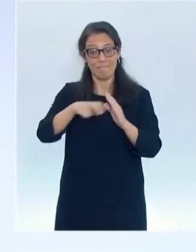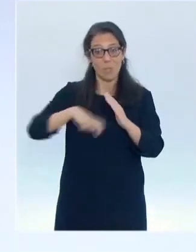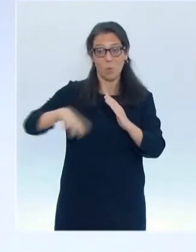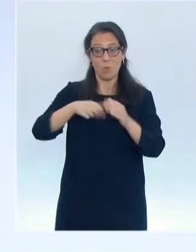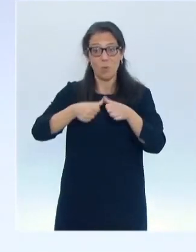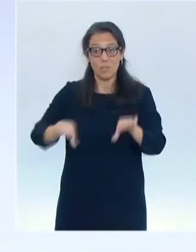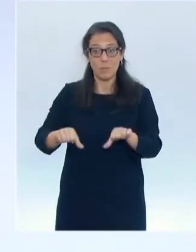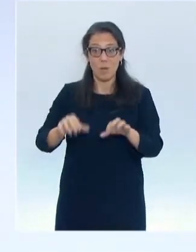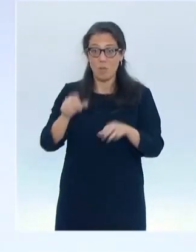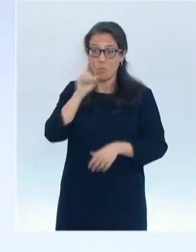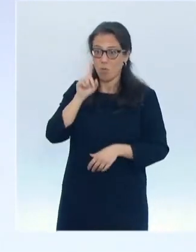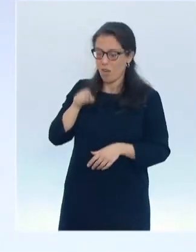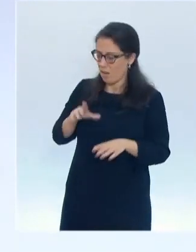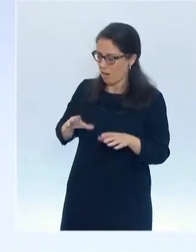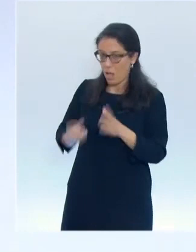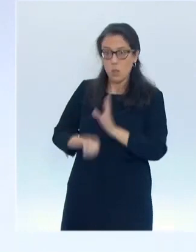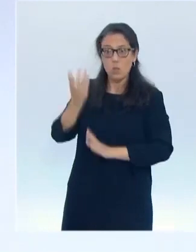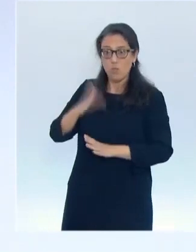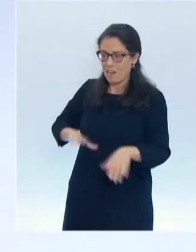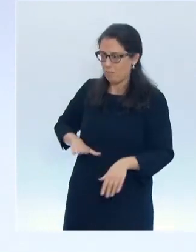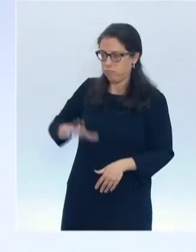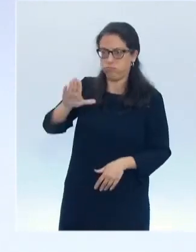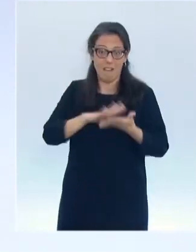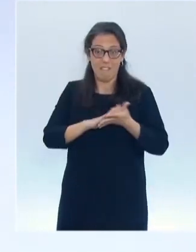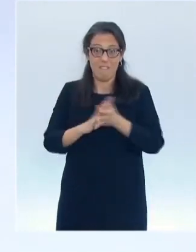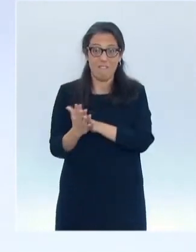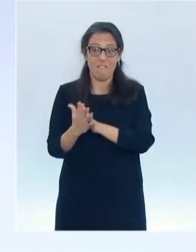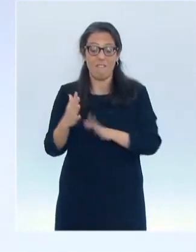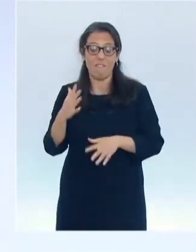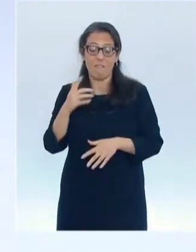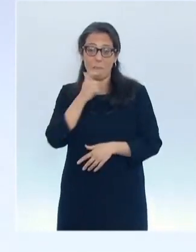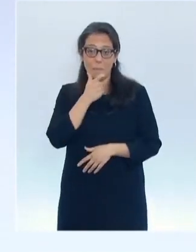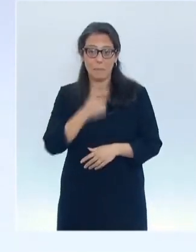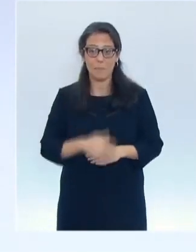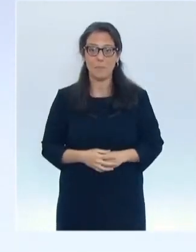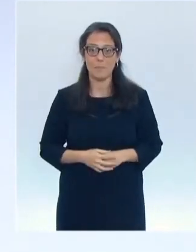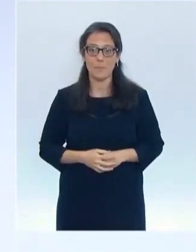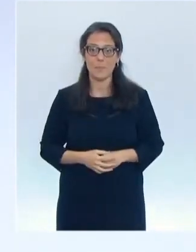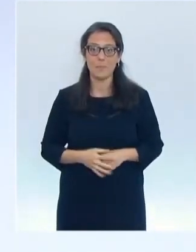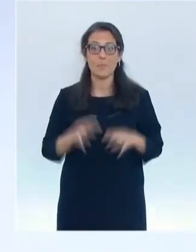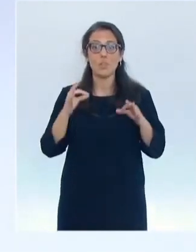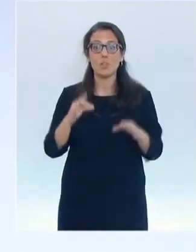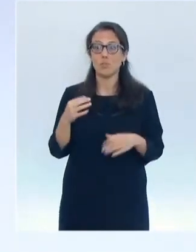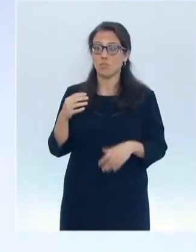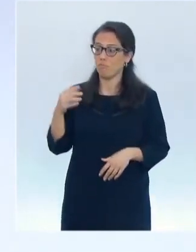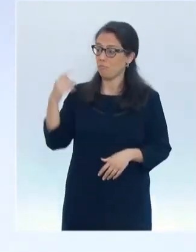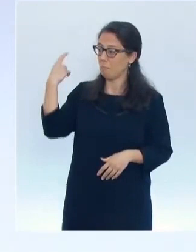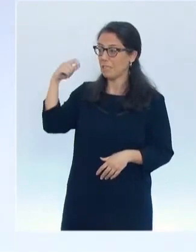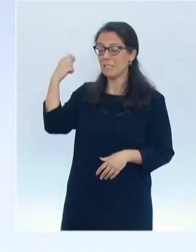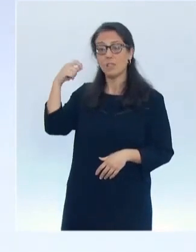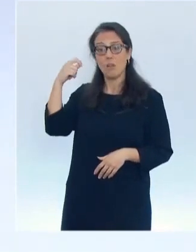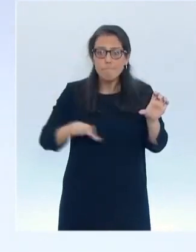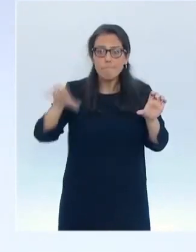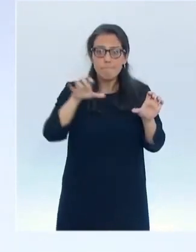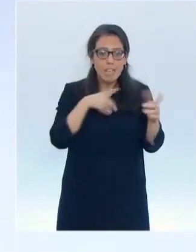doublé parce que là j'ai deux sujets bien chaud cette semaine qui sont au nombre de deux figurez vous d'abord les